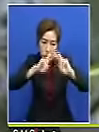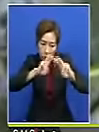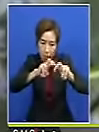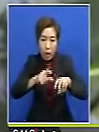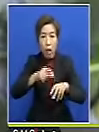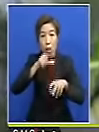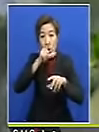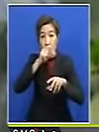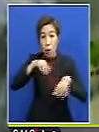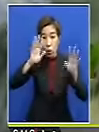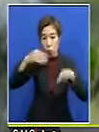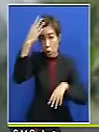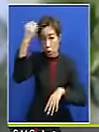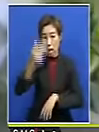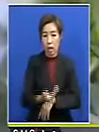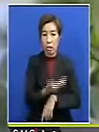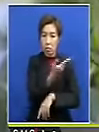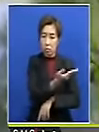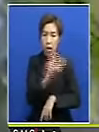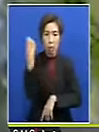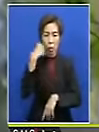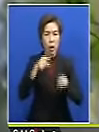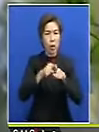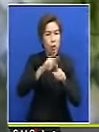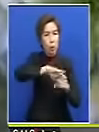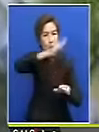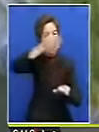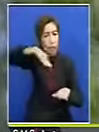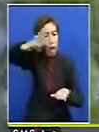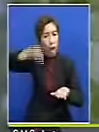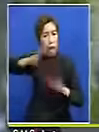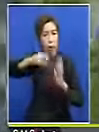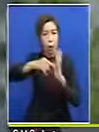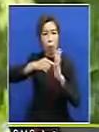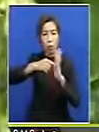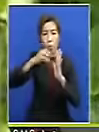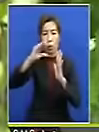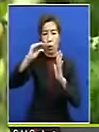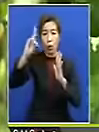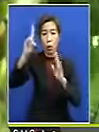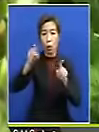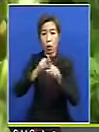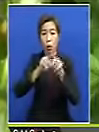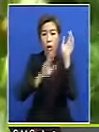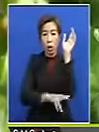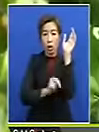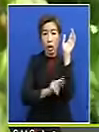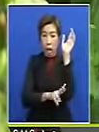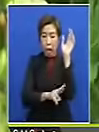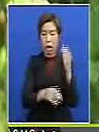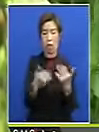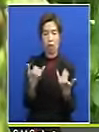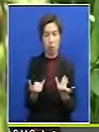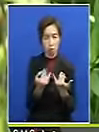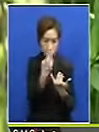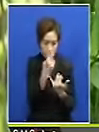งือกในช่วงฤดูผสมพันธุ์แล้วก็การออกลูกบนเทือกเขาบูโดที่อำเภอบาเจาะจังหวัดนราธิวาสจนกระทั่งวัน